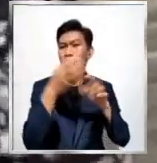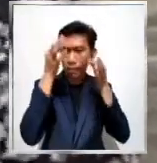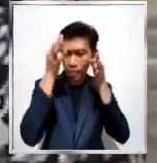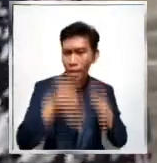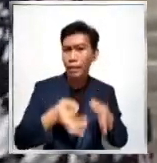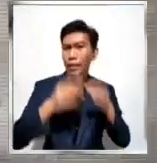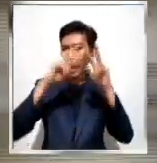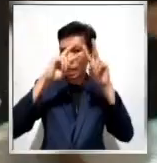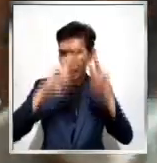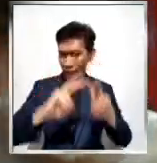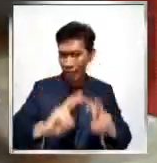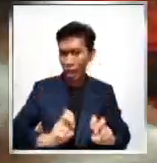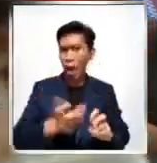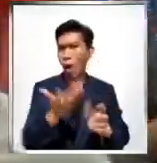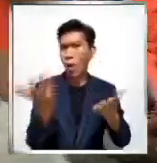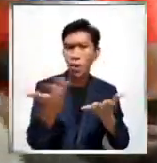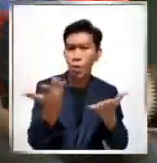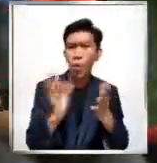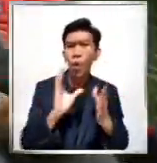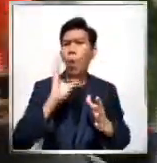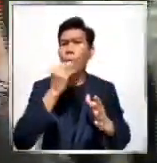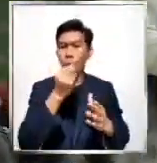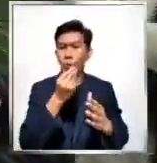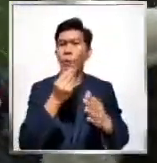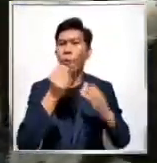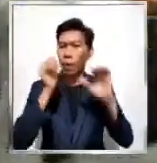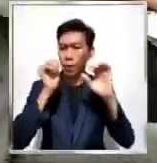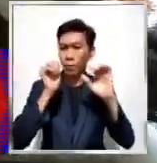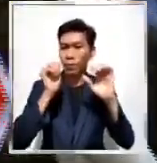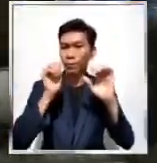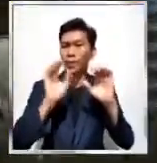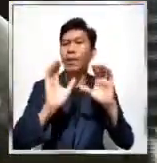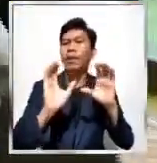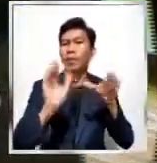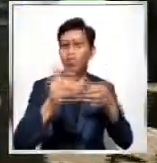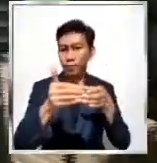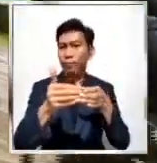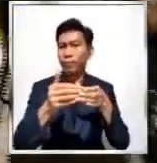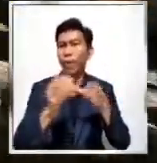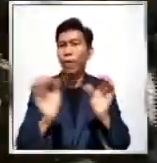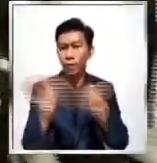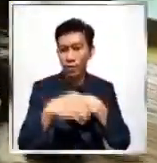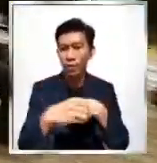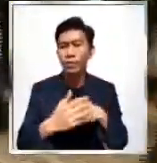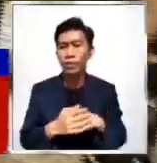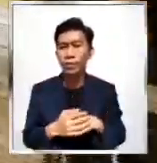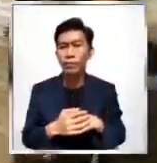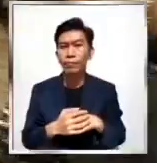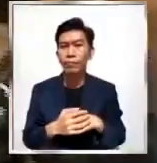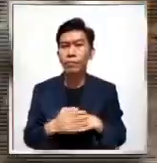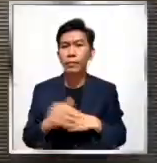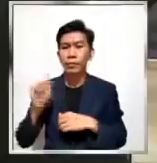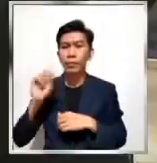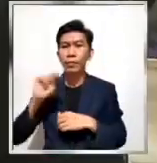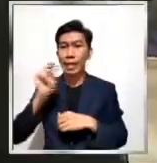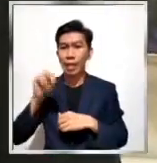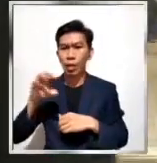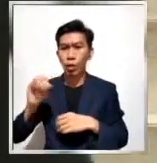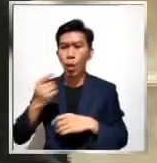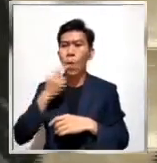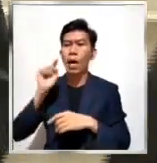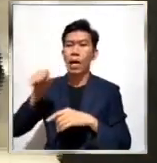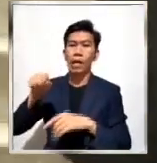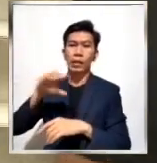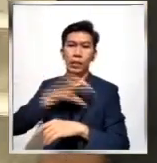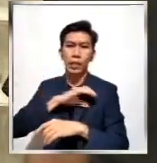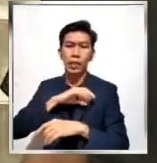forensic pathologist. Ipinag-utos na ni DILG Secretary Eduardo Año sa PNP na imbestigahan ang pangyayari. Pati si